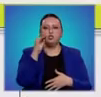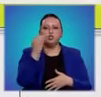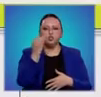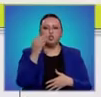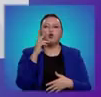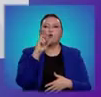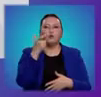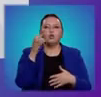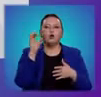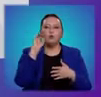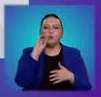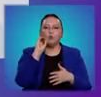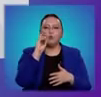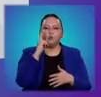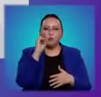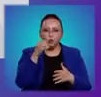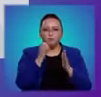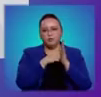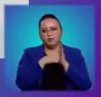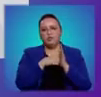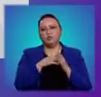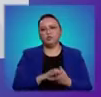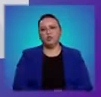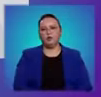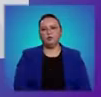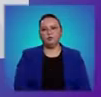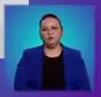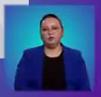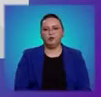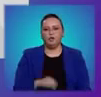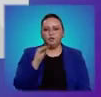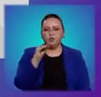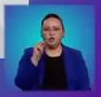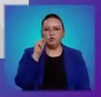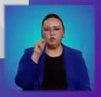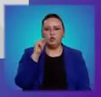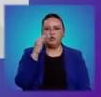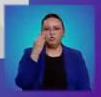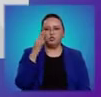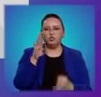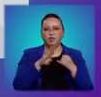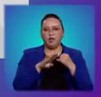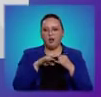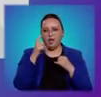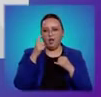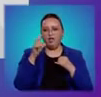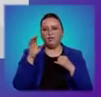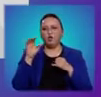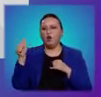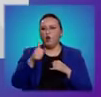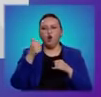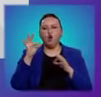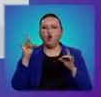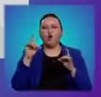бичигдэнэ. Багш нь юу хэлээд байна вэ гэхээр чи чи шин дараа эгэс бусад их шиг